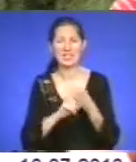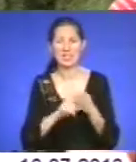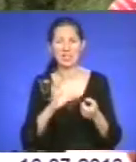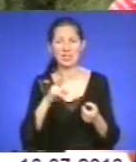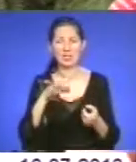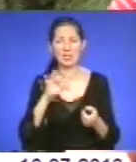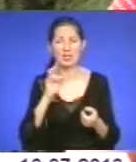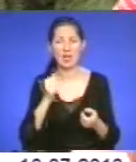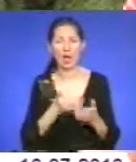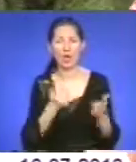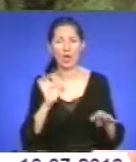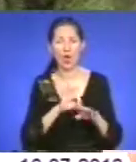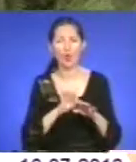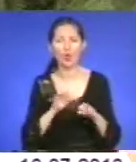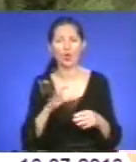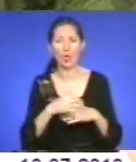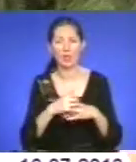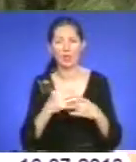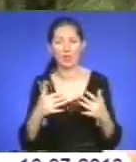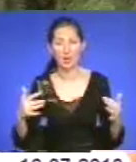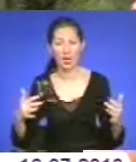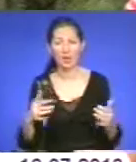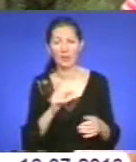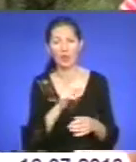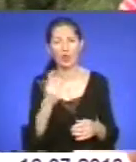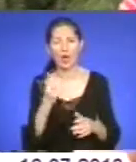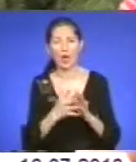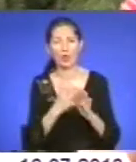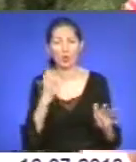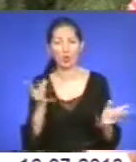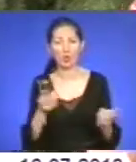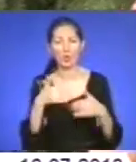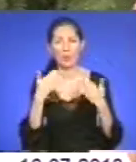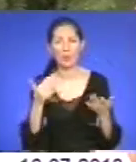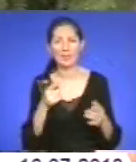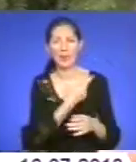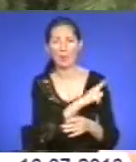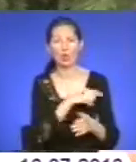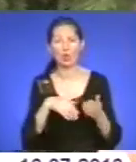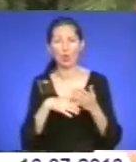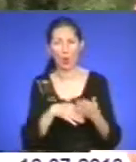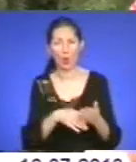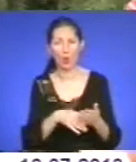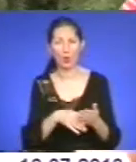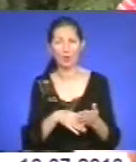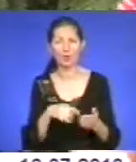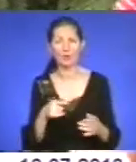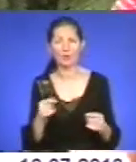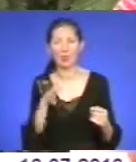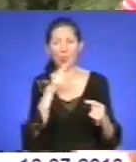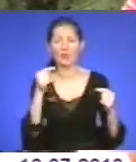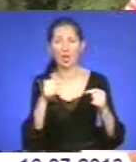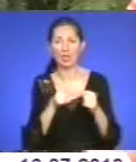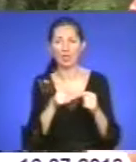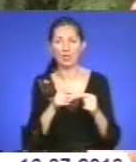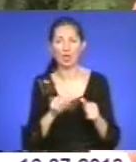хворої тварини. Людям в першу чергу необхідно звертатися за медичною допомогою і своєчасно.